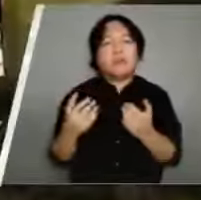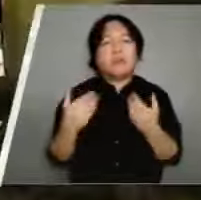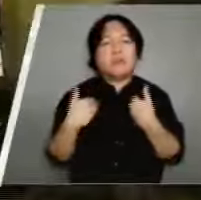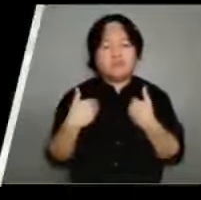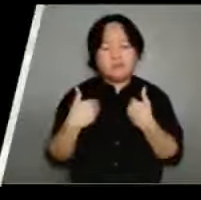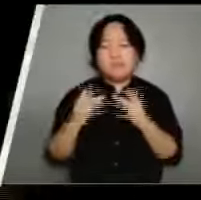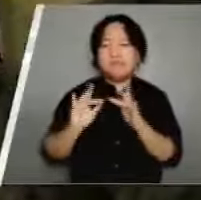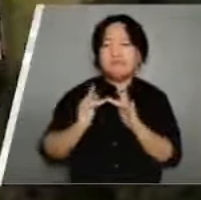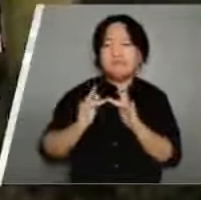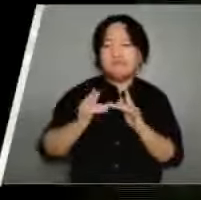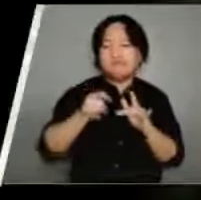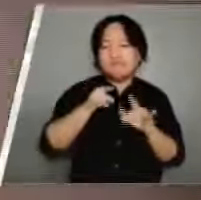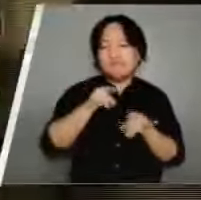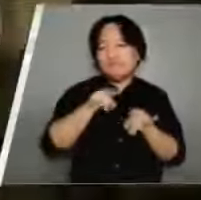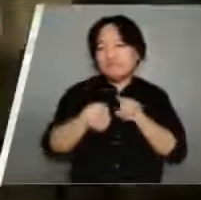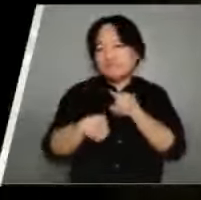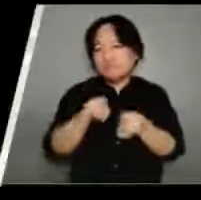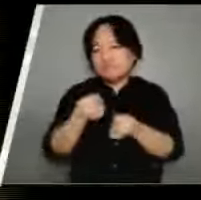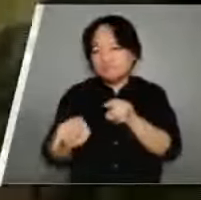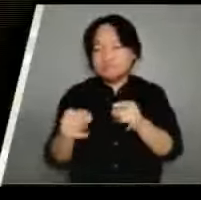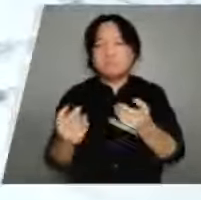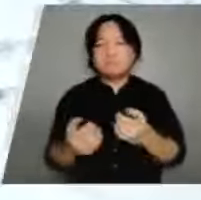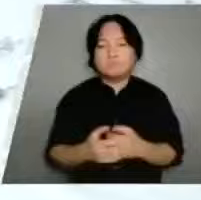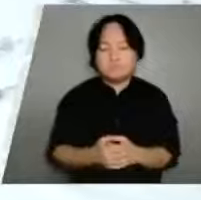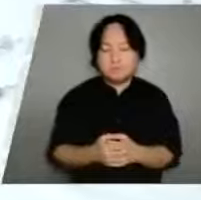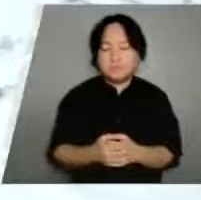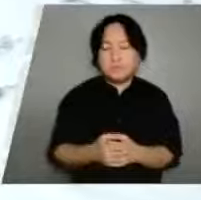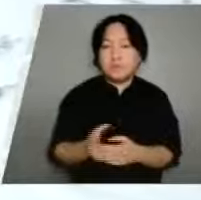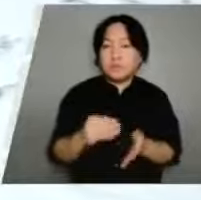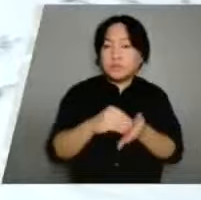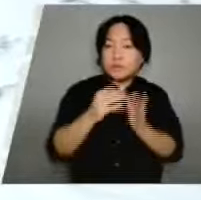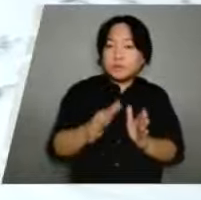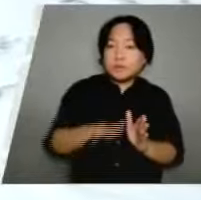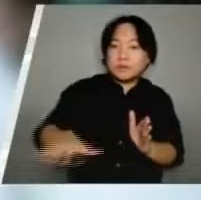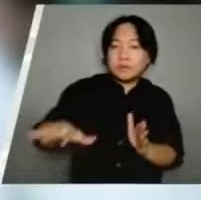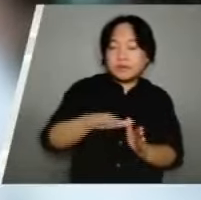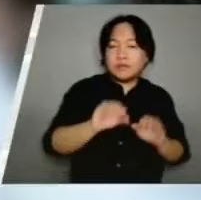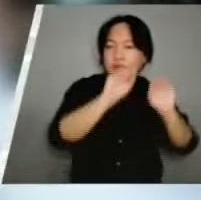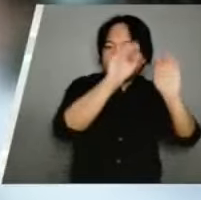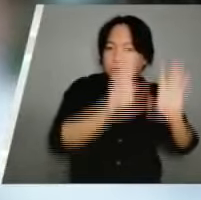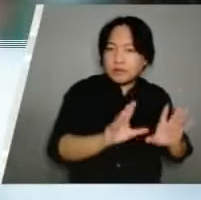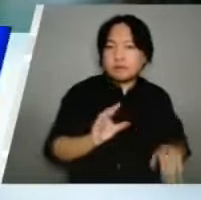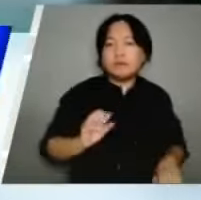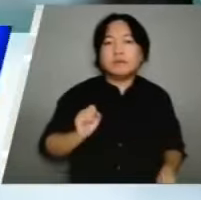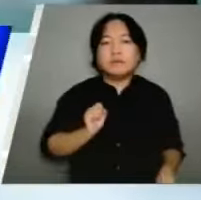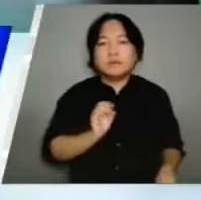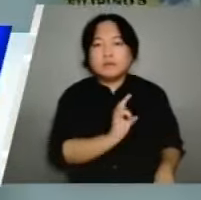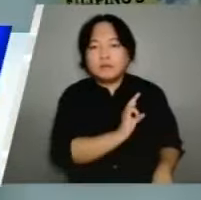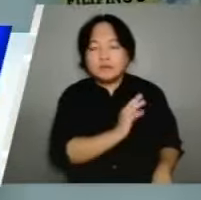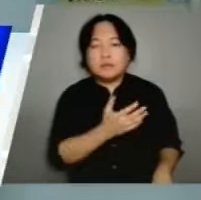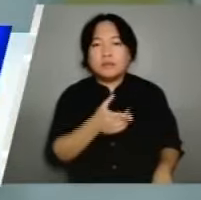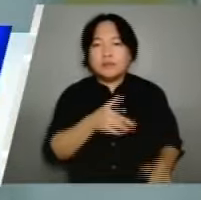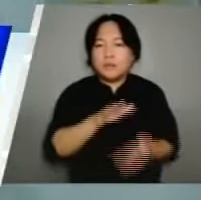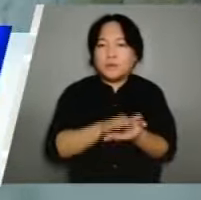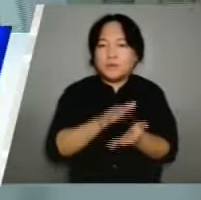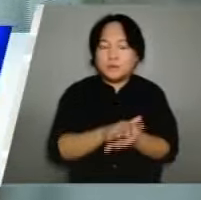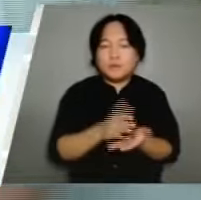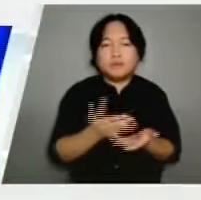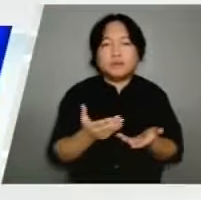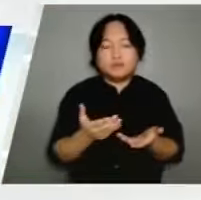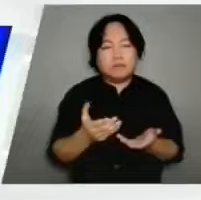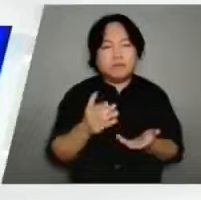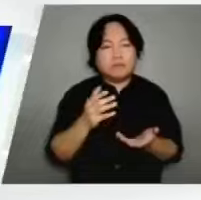Sakop ng pagbabawal sa panukala ang mga estudyante, guro at faculty members sa loob ng school premises tuwing school